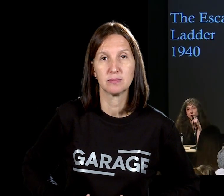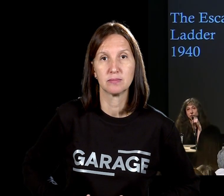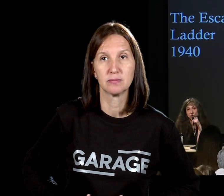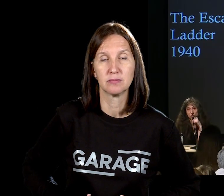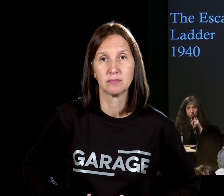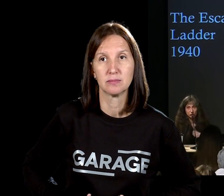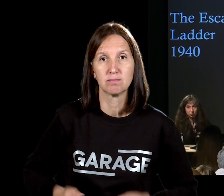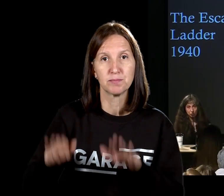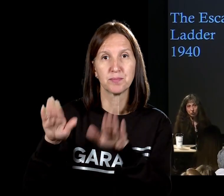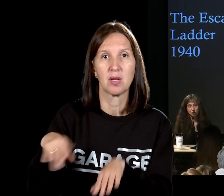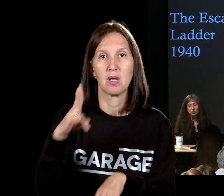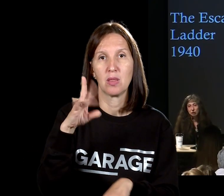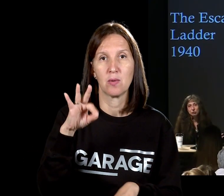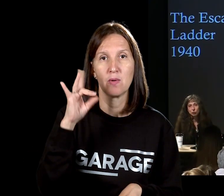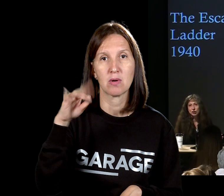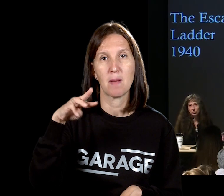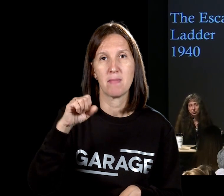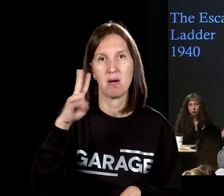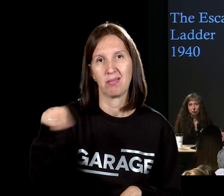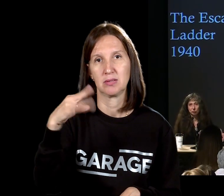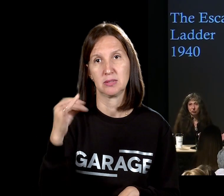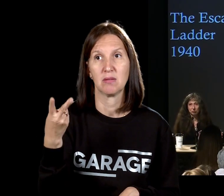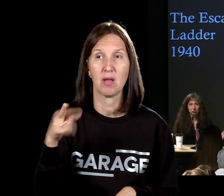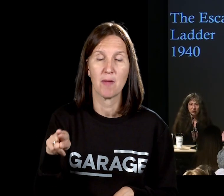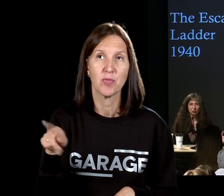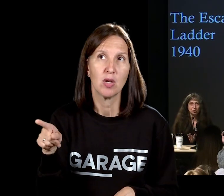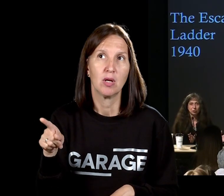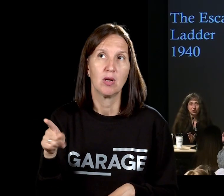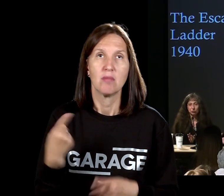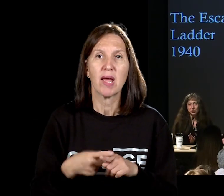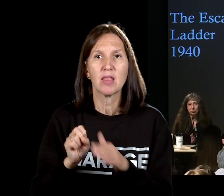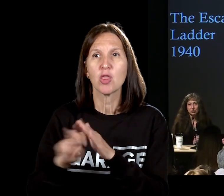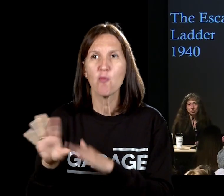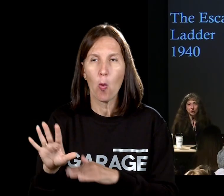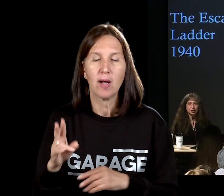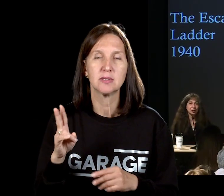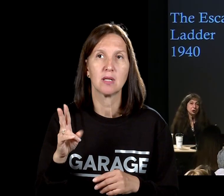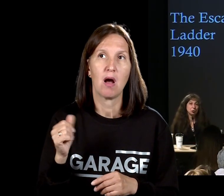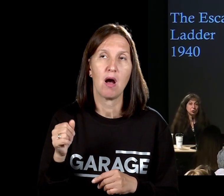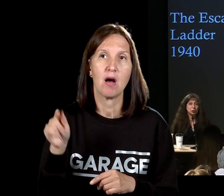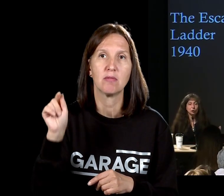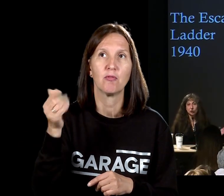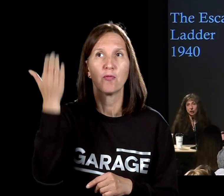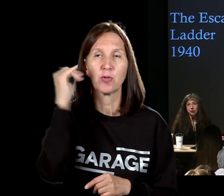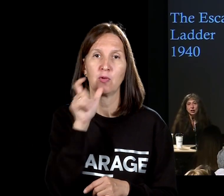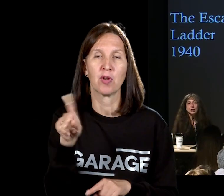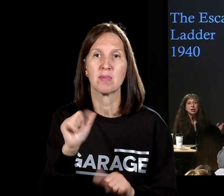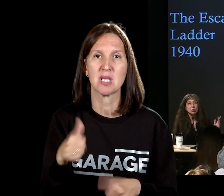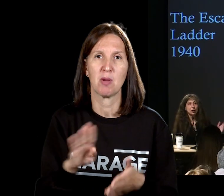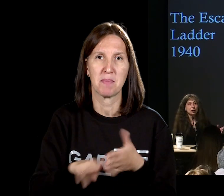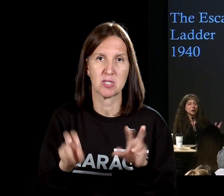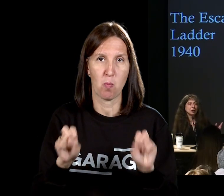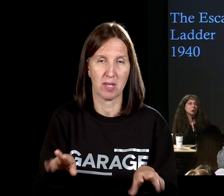Нормандии, в таком как не в эвакуации, но в каком-то там на тот момент самом безопасном месте, где еще он там живет,